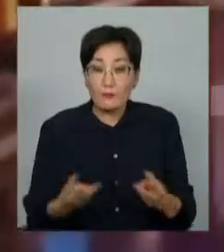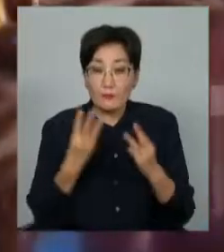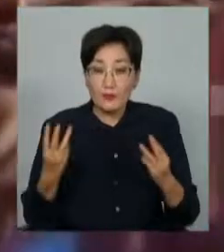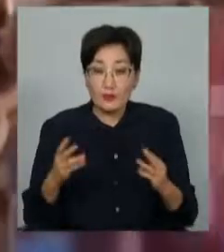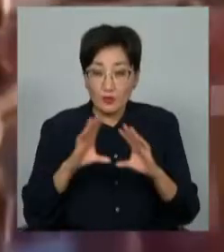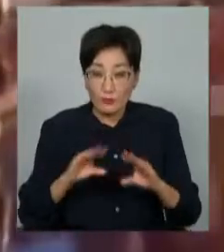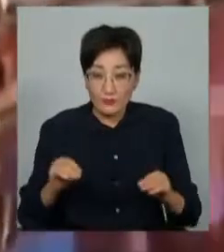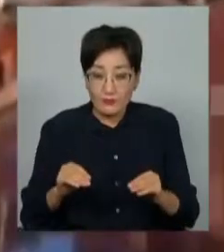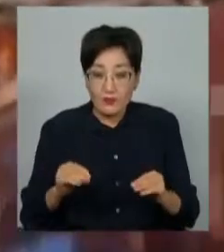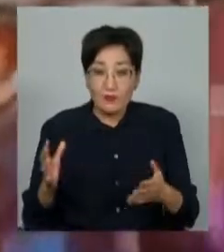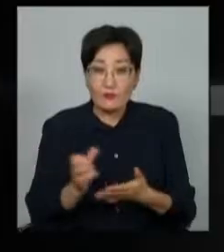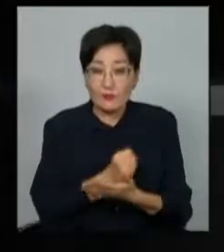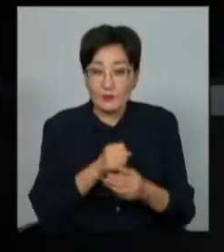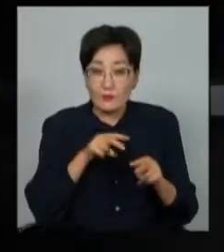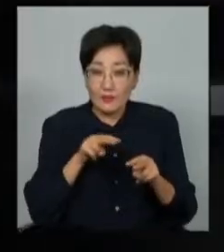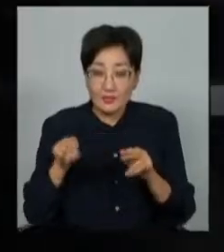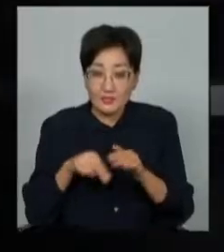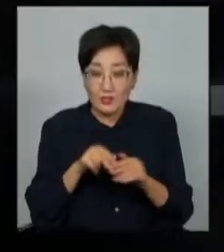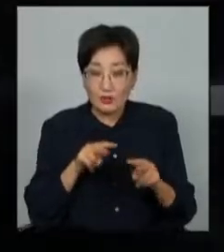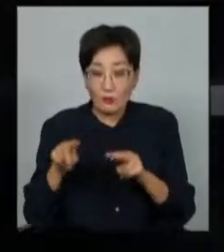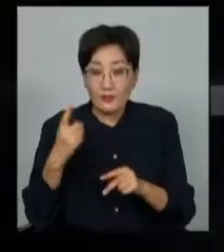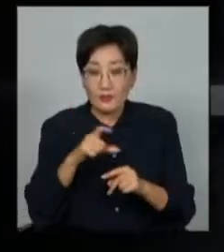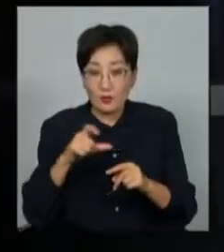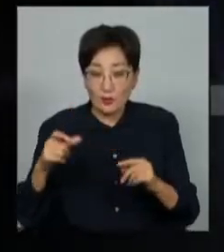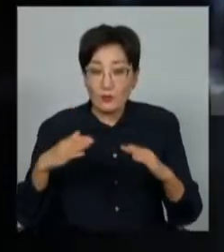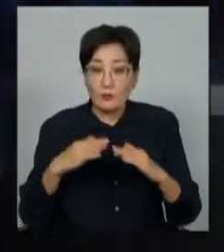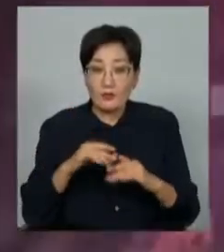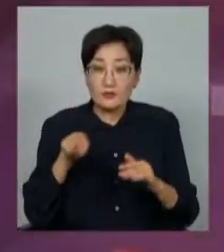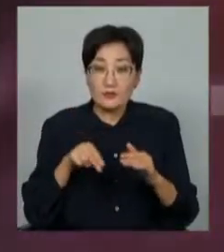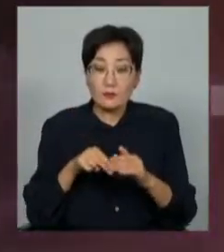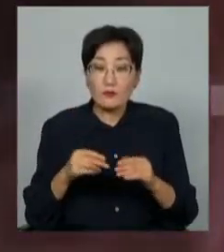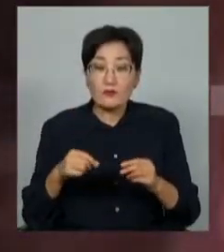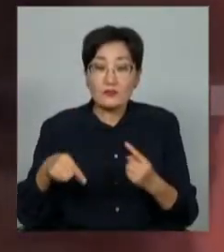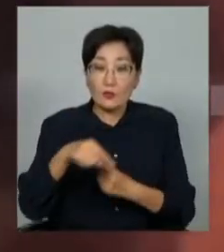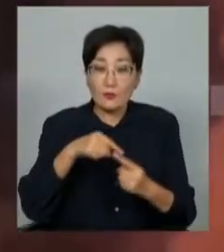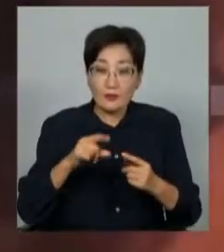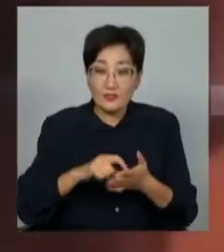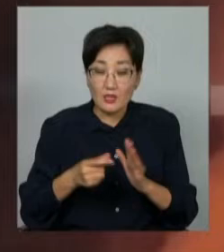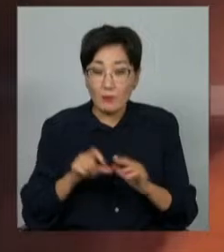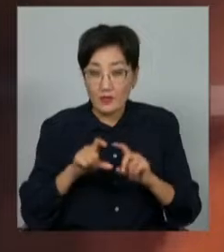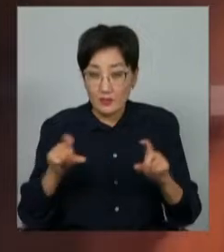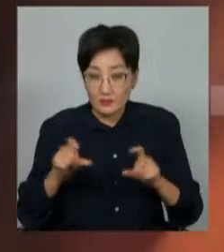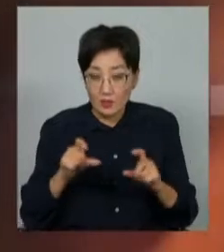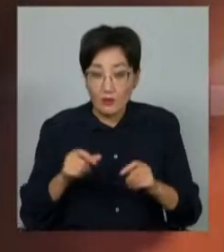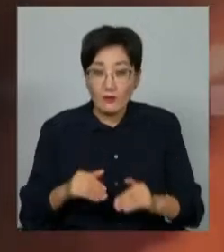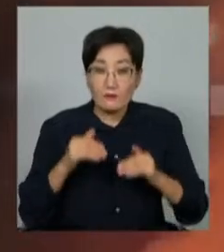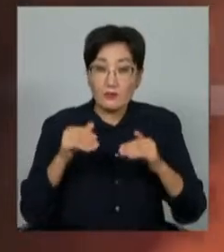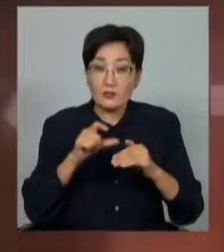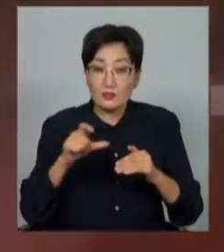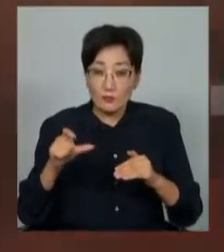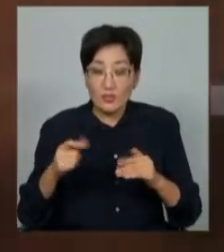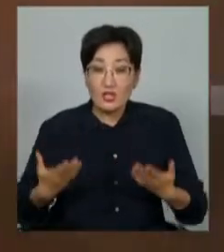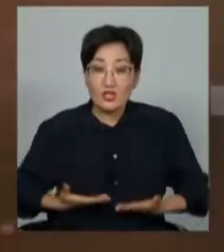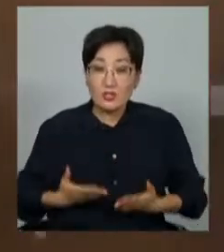удалось взять его под контроль. Отмечается, что на первых этажах здания размещались коммерческие офисы и магазины, а верхние были